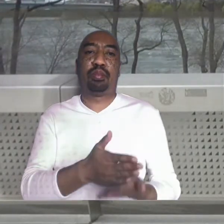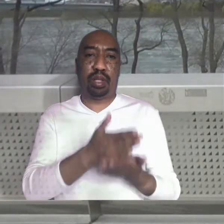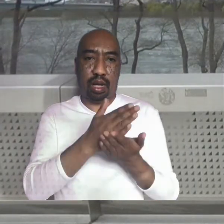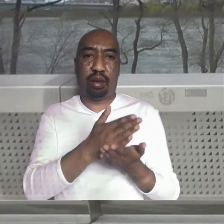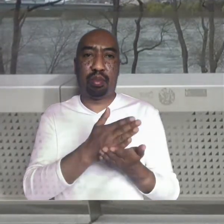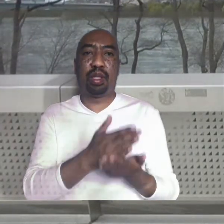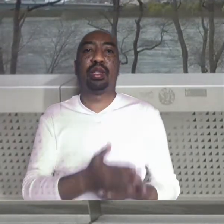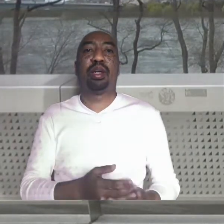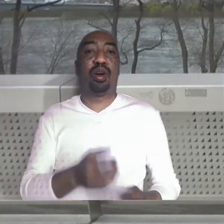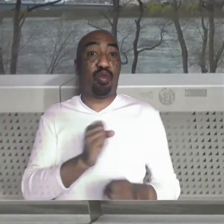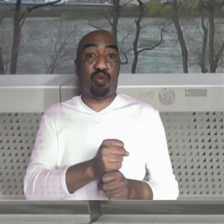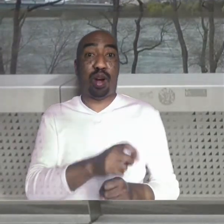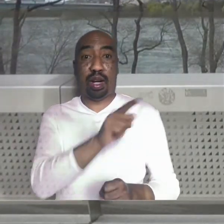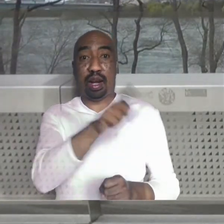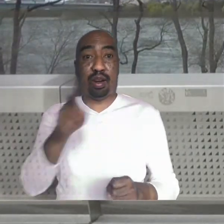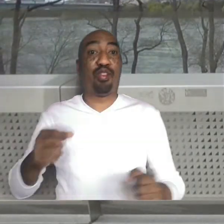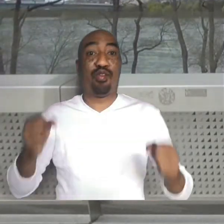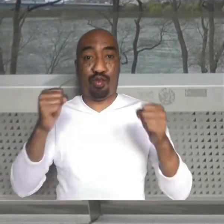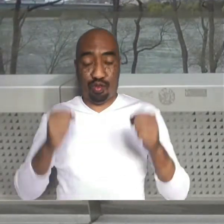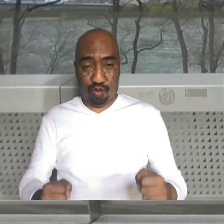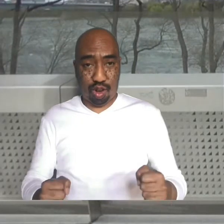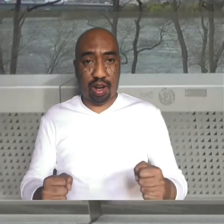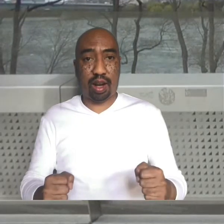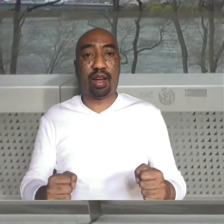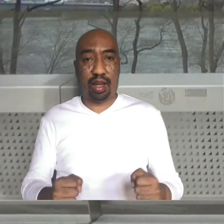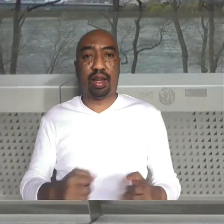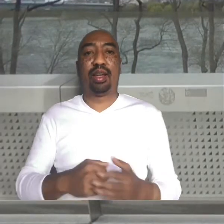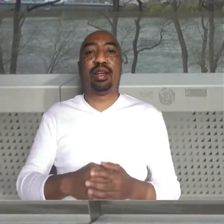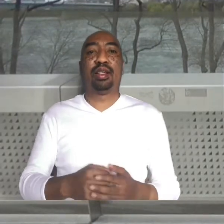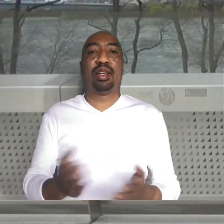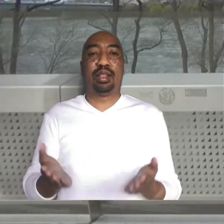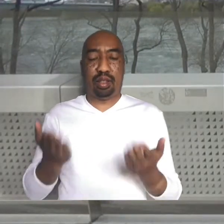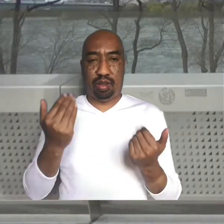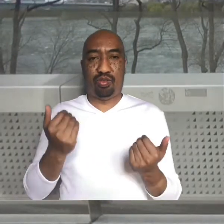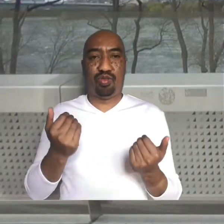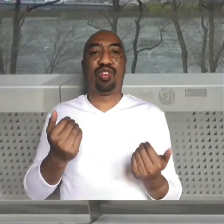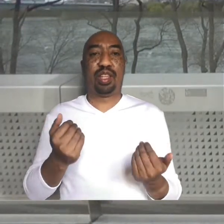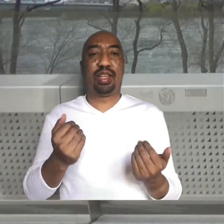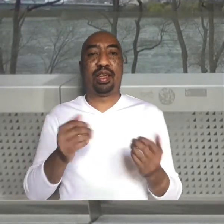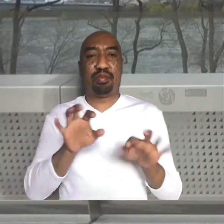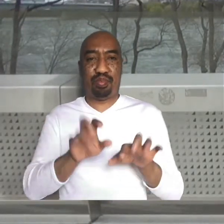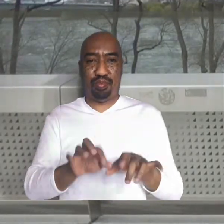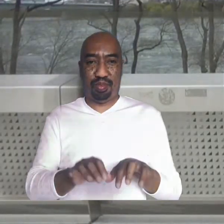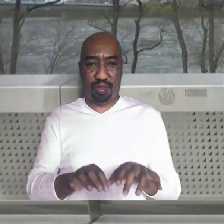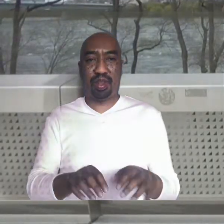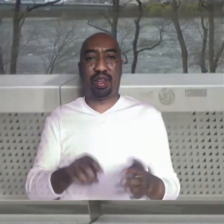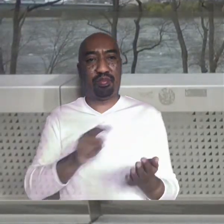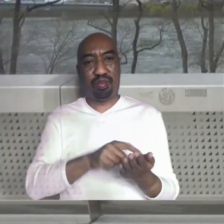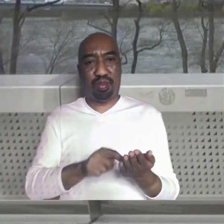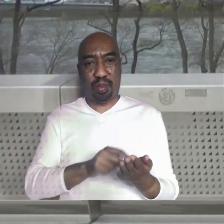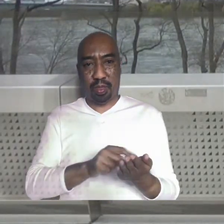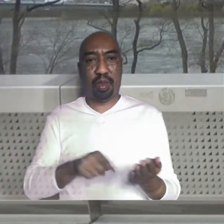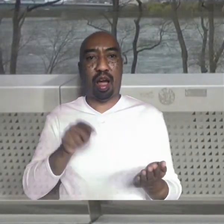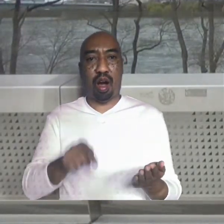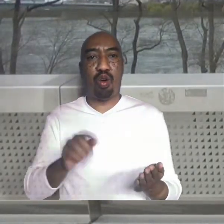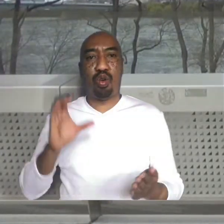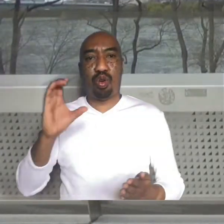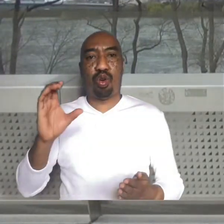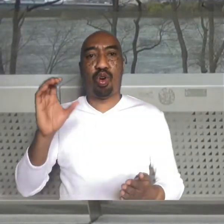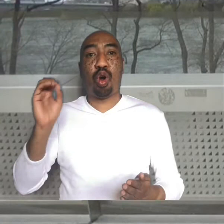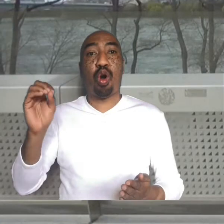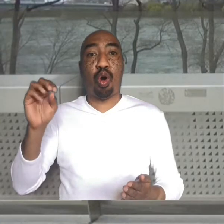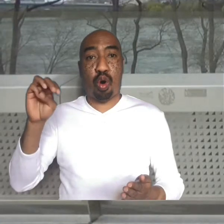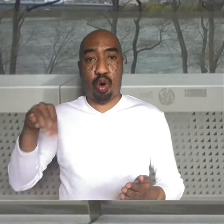akasitrahana be da be zany a. Dia raha mivonina amireo ianao a, misy afaka mesanao tanana amireo tansaiko reo a, dia soraty eo amin'ny commentaire